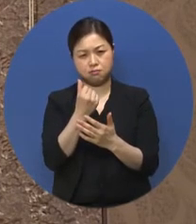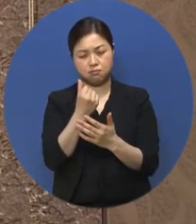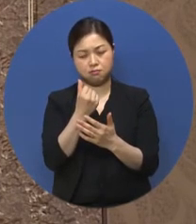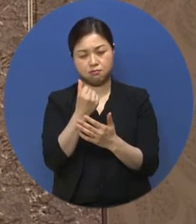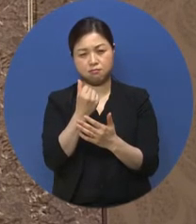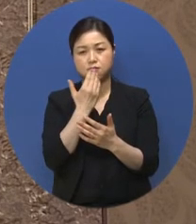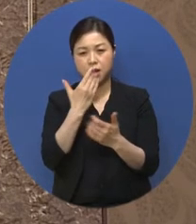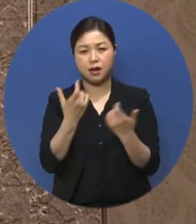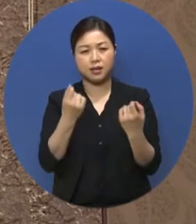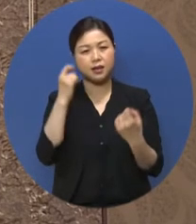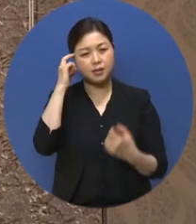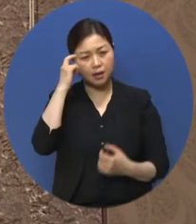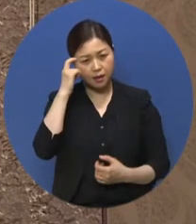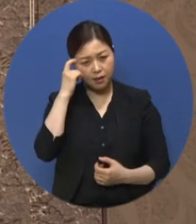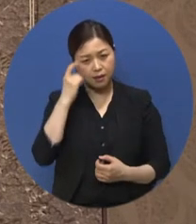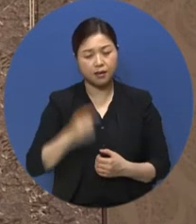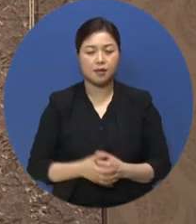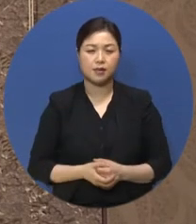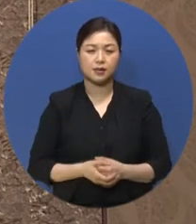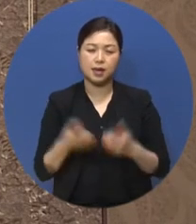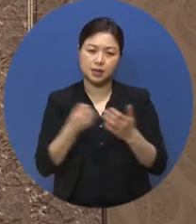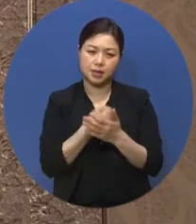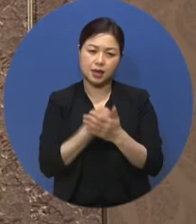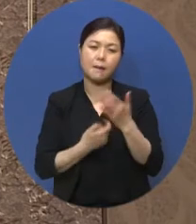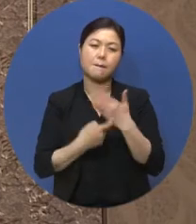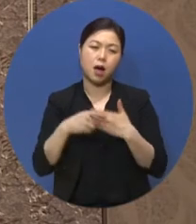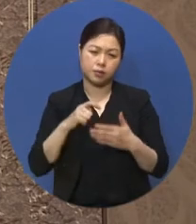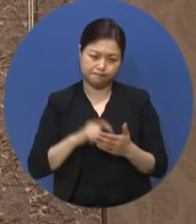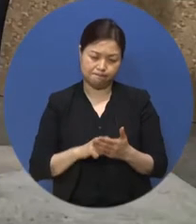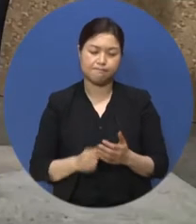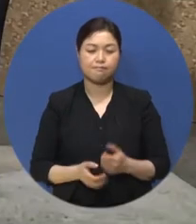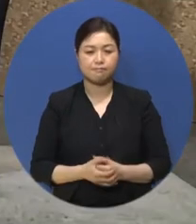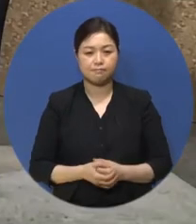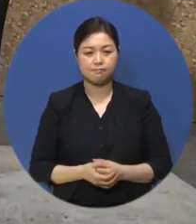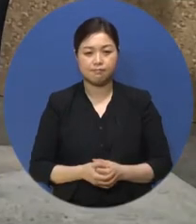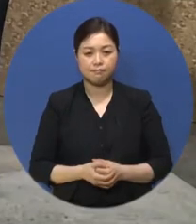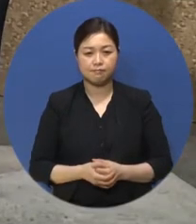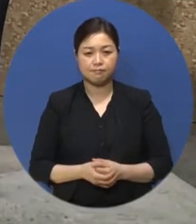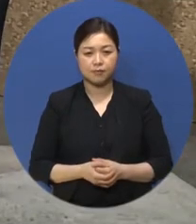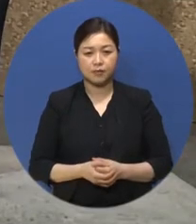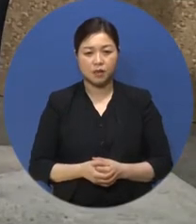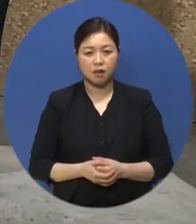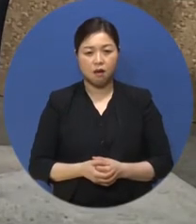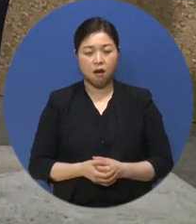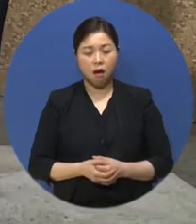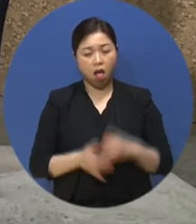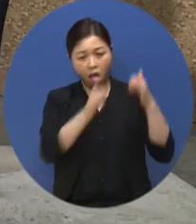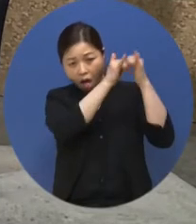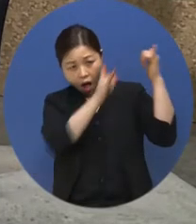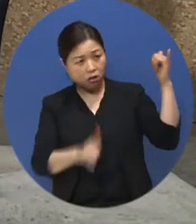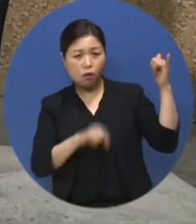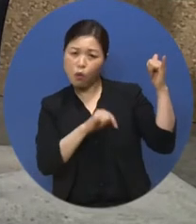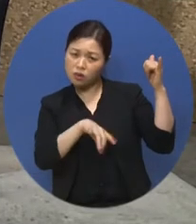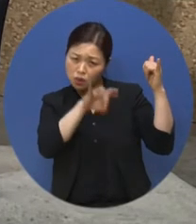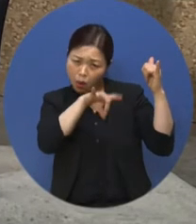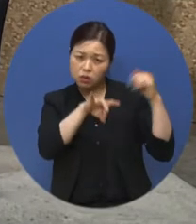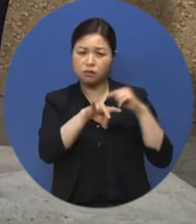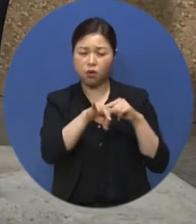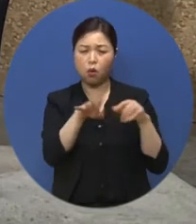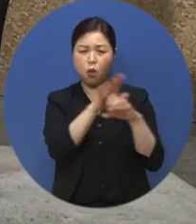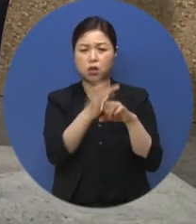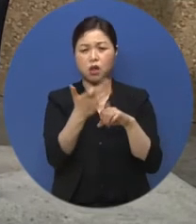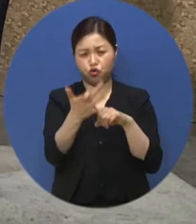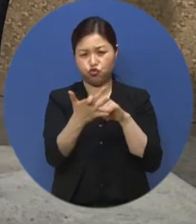경제에 도움이 되지 않을까. 그러니까요. 안타까움을 갖고 있습니다. 네. 그러니까 정말 전례가 없던 이 코로나19라는 사태이기